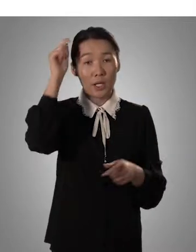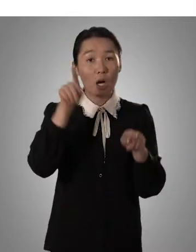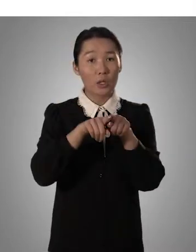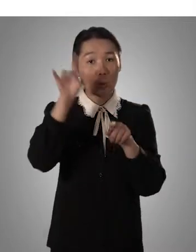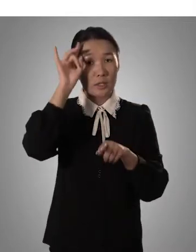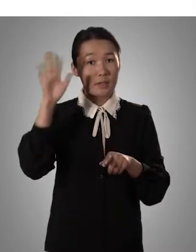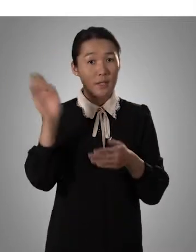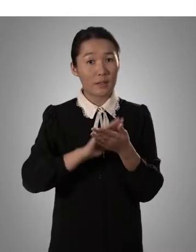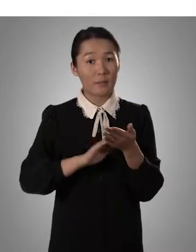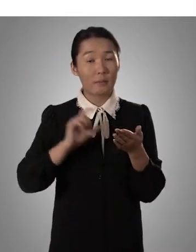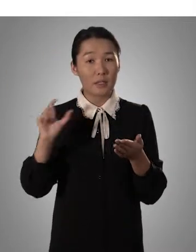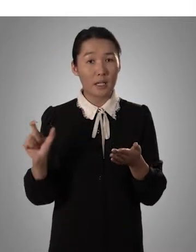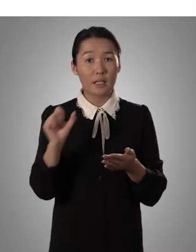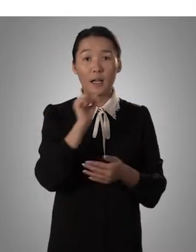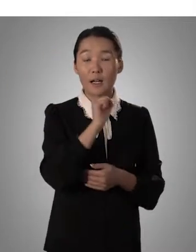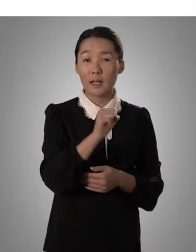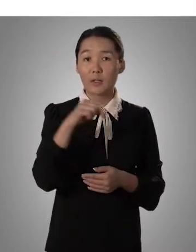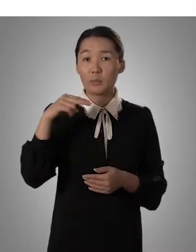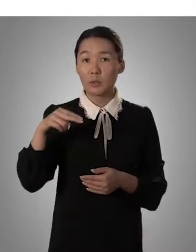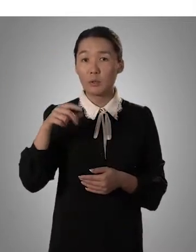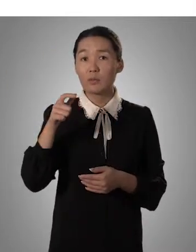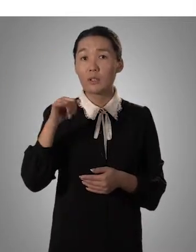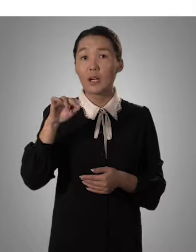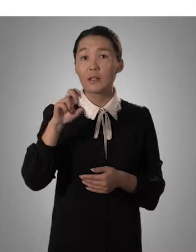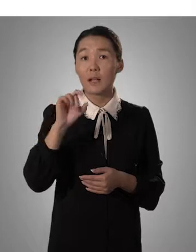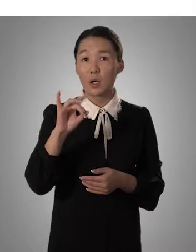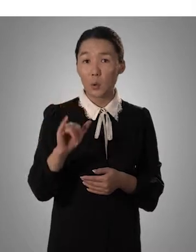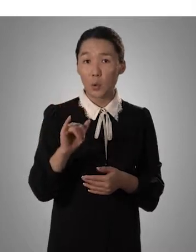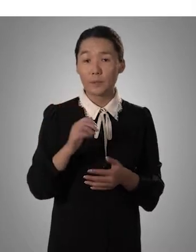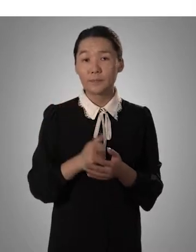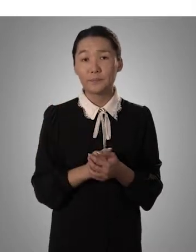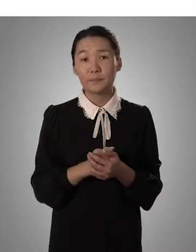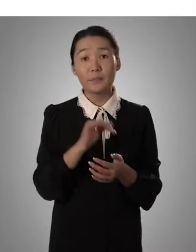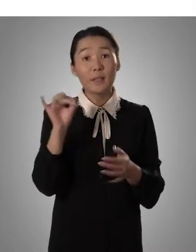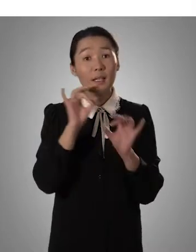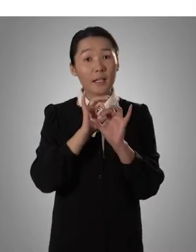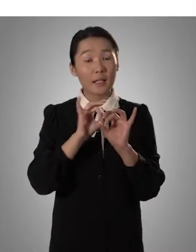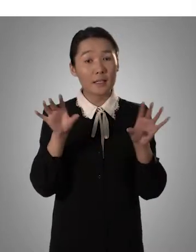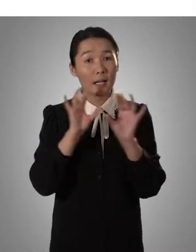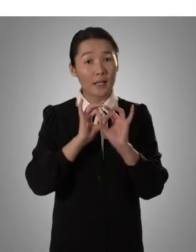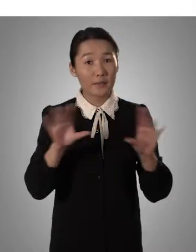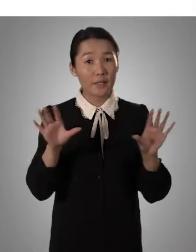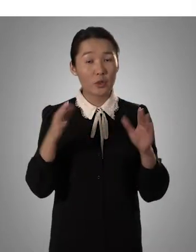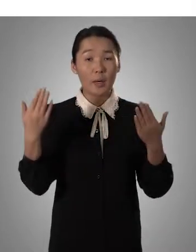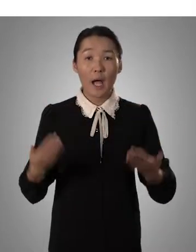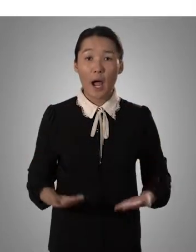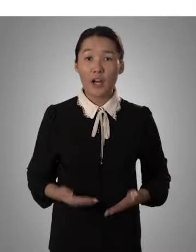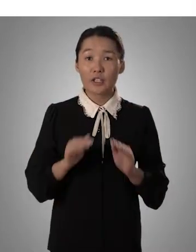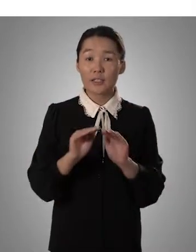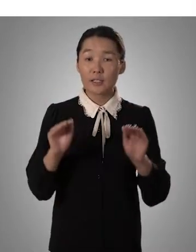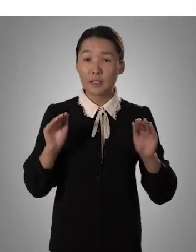писателя аркадия петровича гайдара и рассказывающих о жизни детей